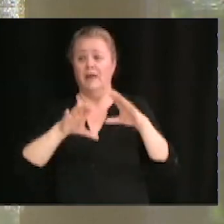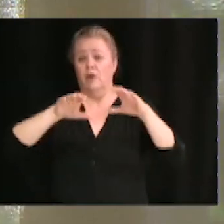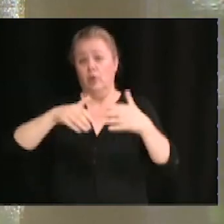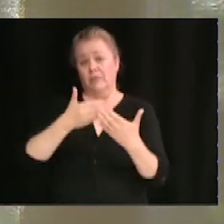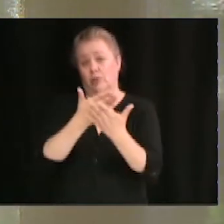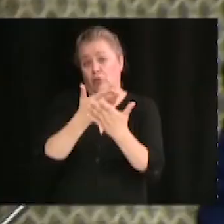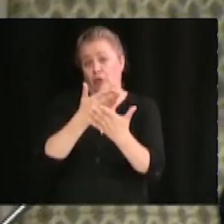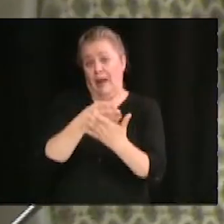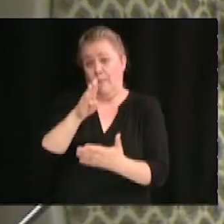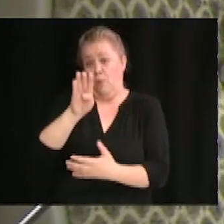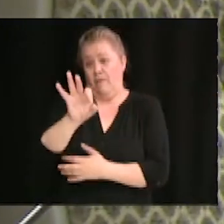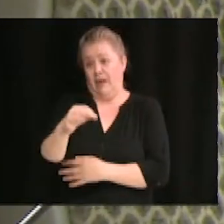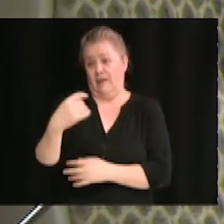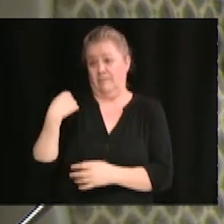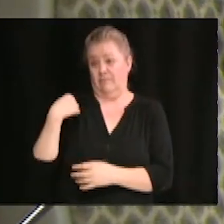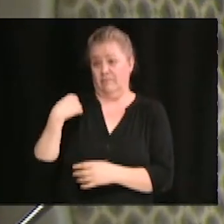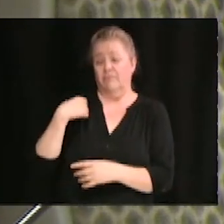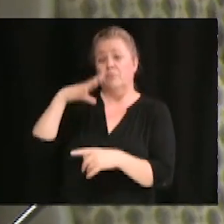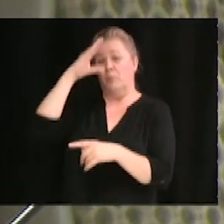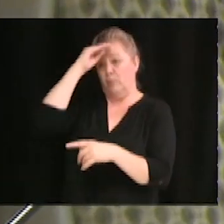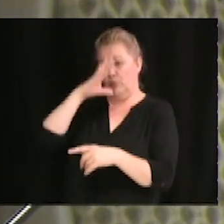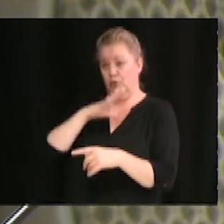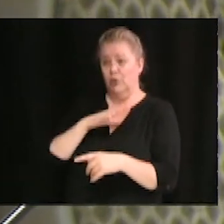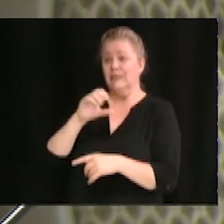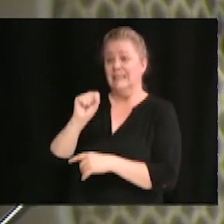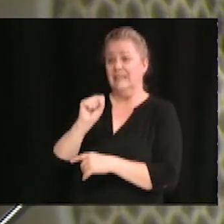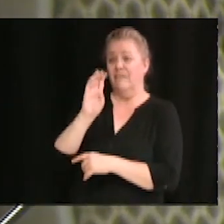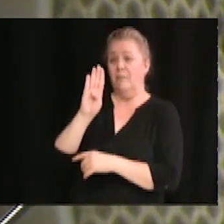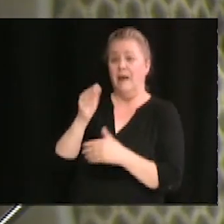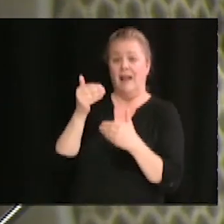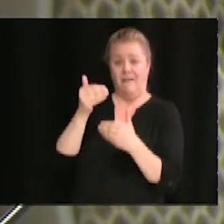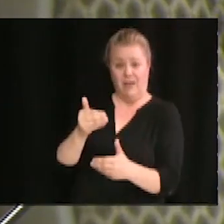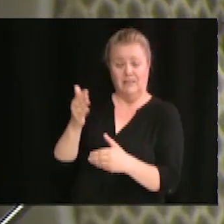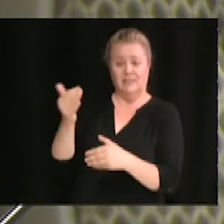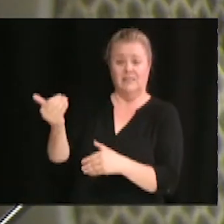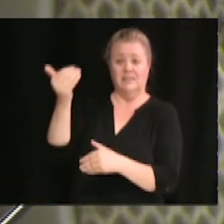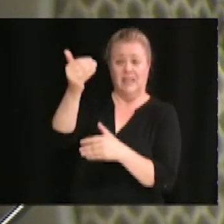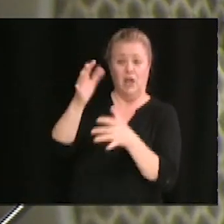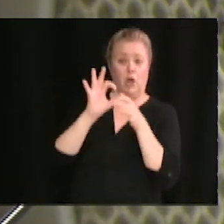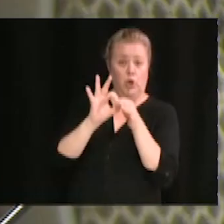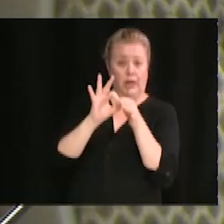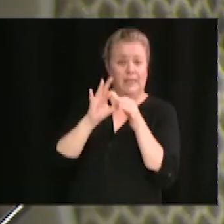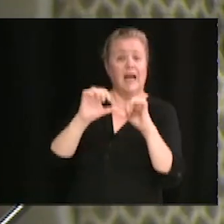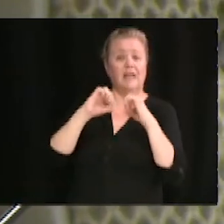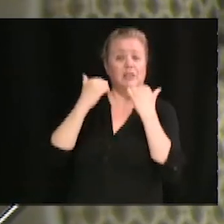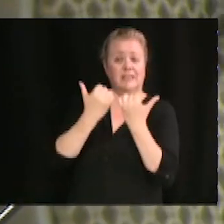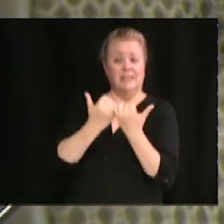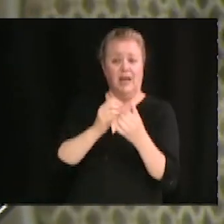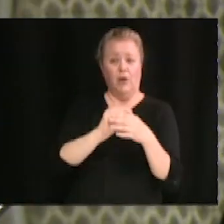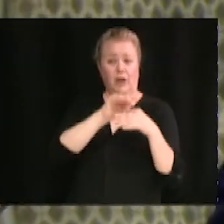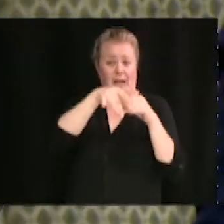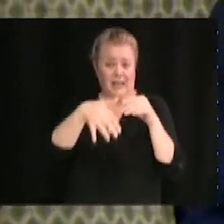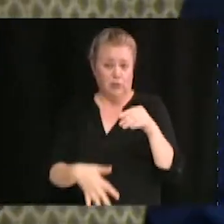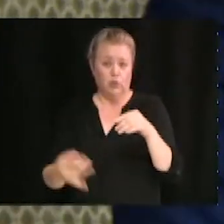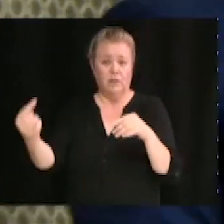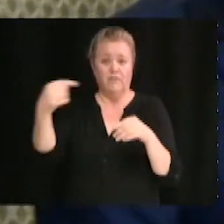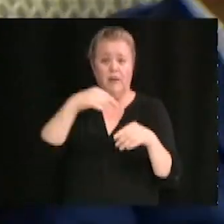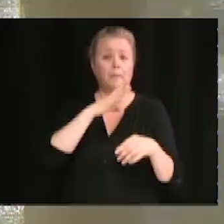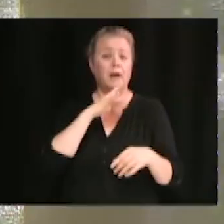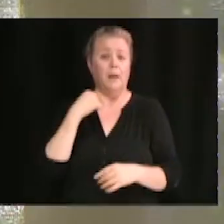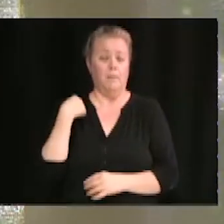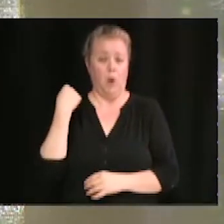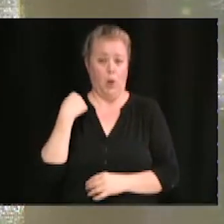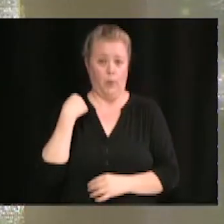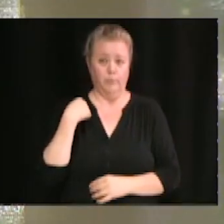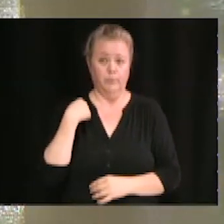Bois-Francs, qui s'implique. Alors, M. Steve Bellavance, accompagné de sa collègue de l'association La Source, qui va venir nous adresser quelques mots. Pendant ce temps,